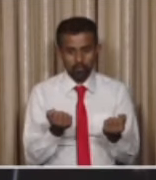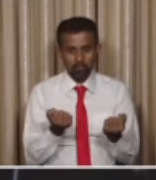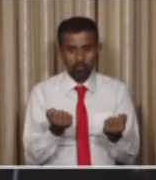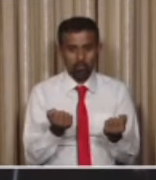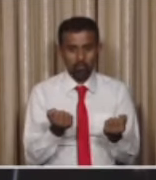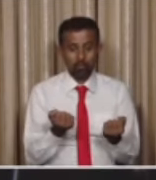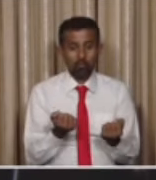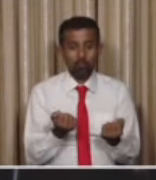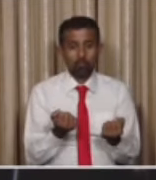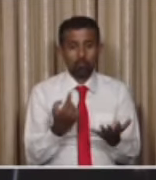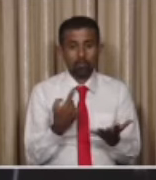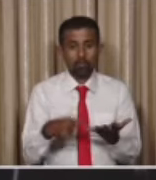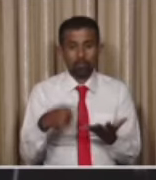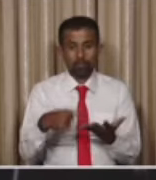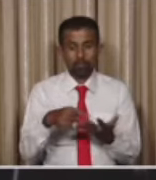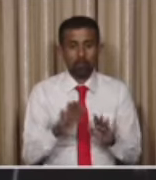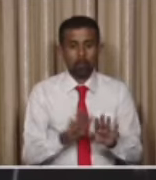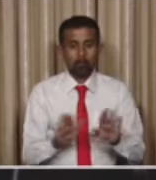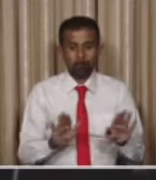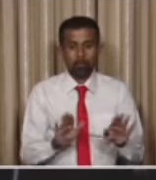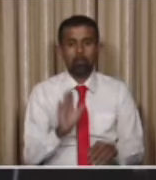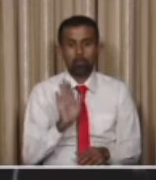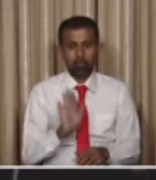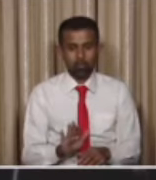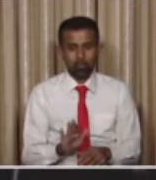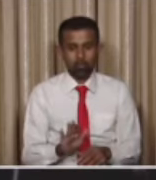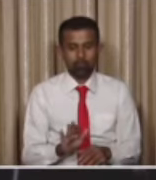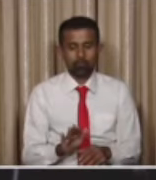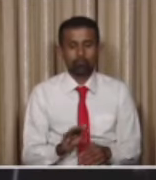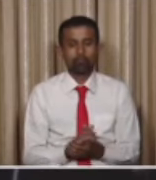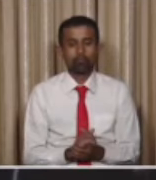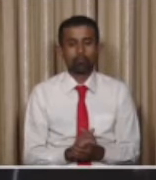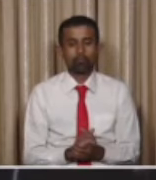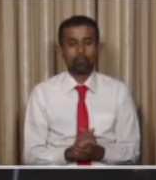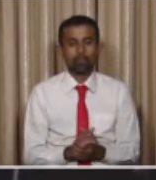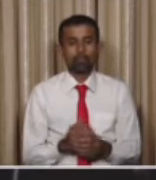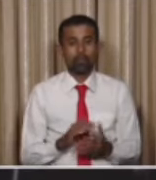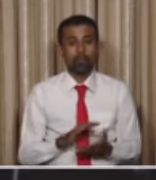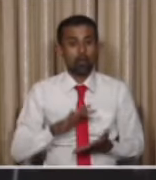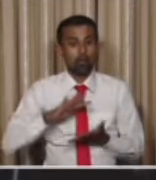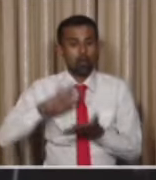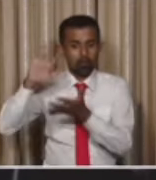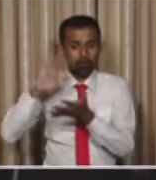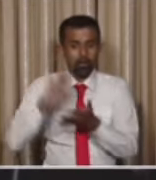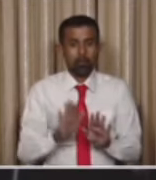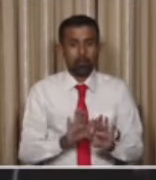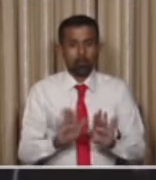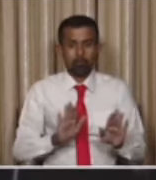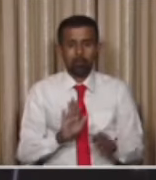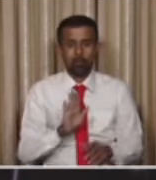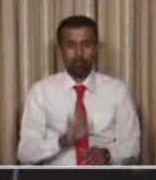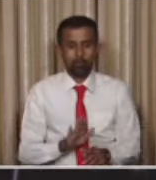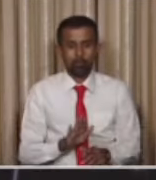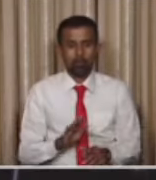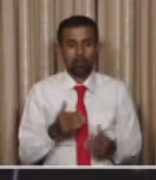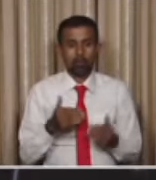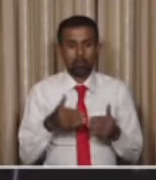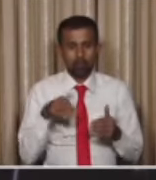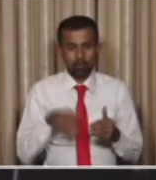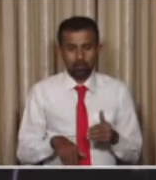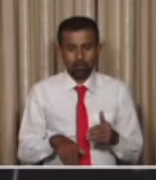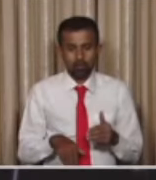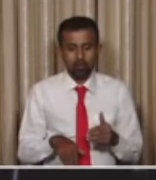වශයෙන්ම නියාමනය කළ යුතුයි මේ විශේෂයෙන්ම එවගේම තමයි අපනයනේ අපි නියාමනය කළ යුතුයි අද ඇත්ත වශයෙන්ම අපි